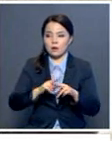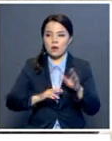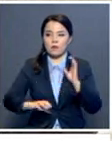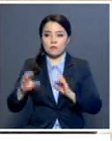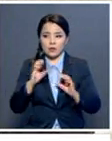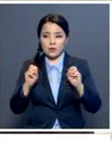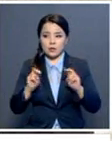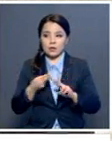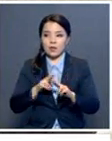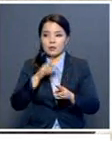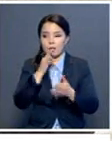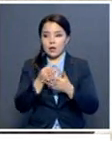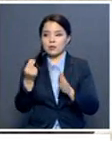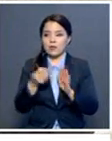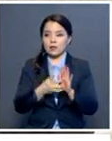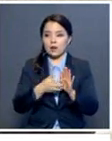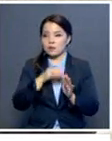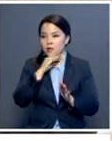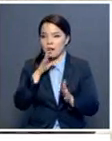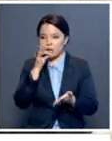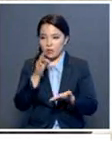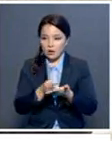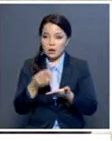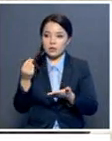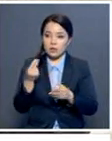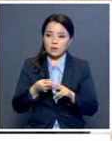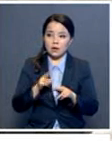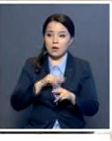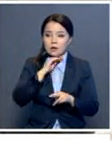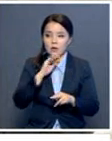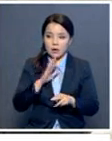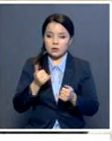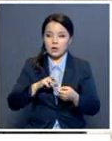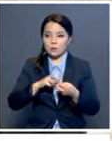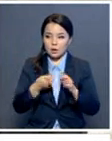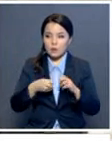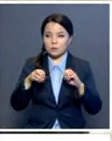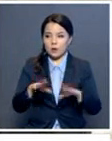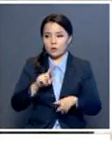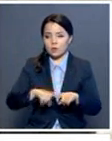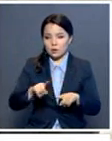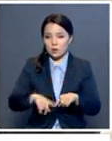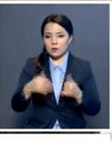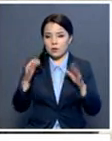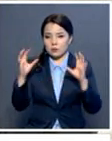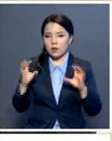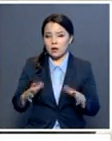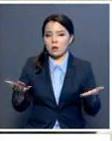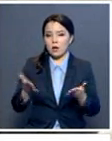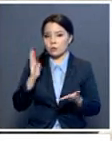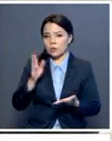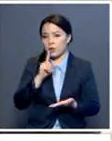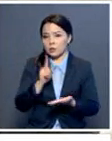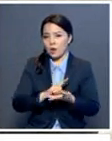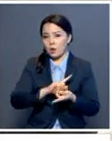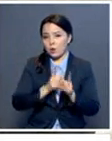үкімет ретінде ақша жетпей қалды. Жетпегесін енді биыл соны решаем вопрос. Енді қазір заң қандай болатын